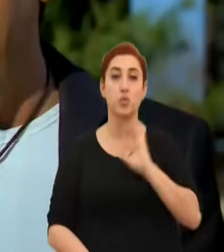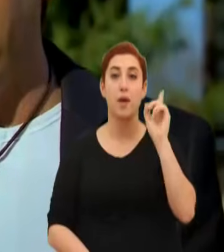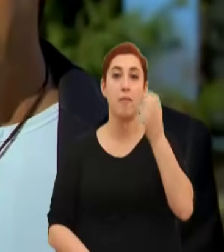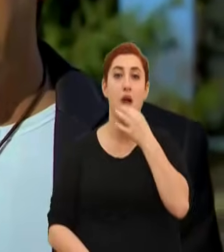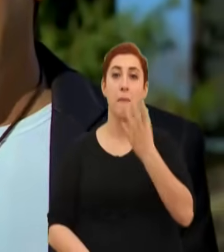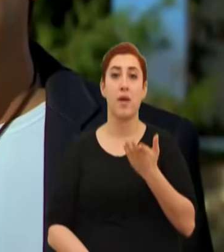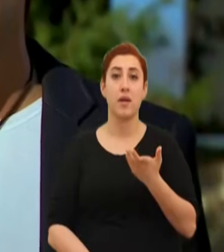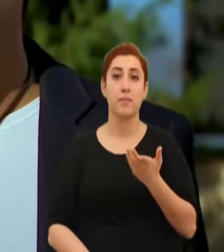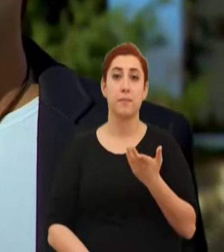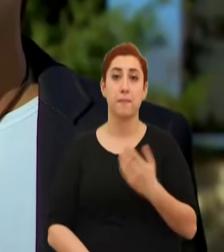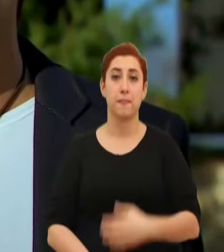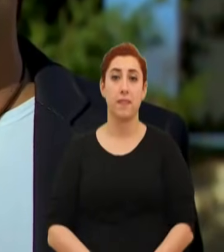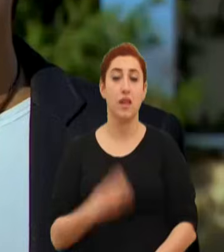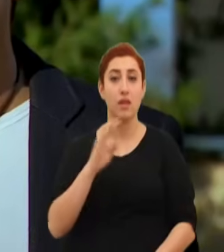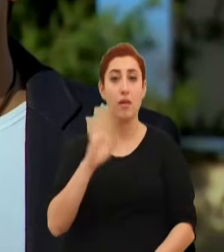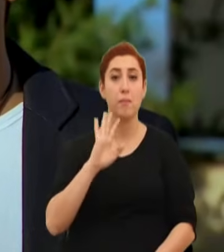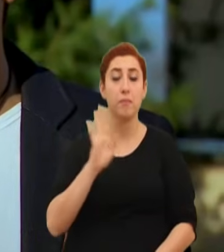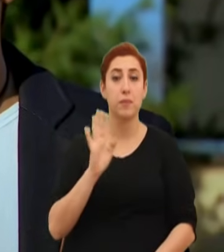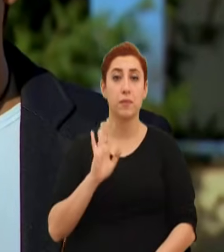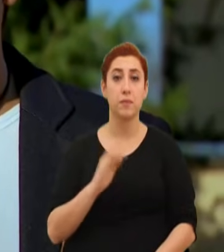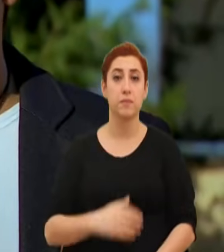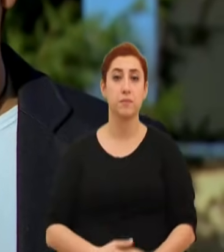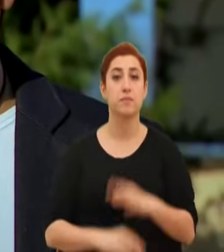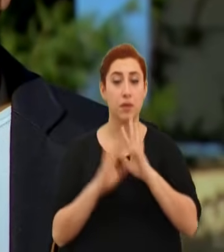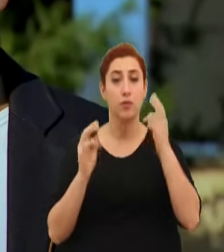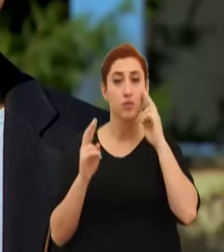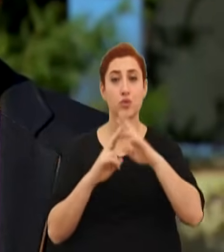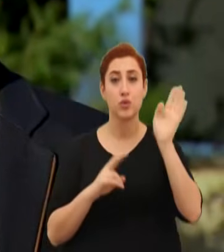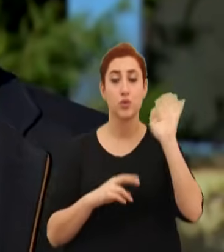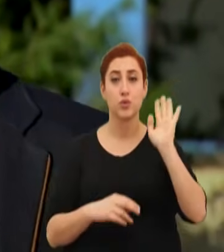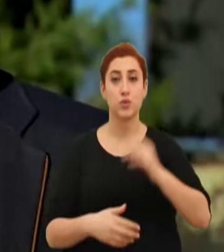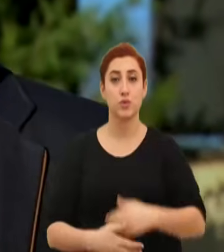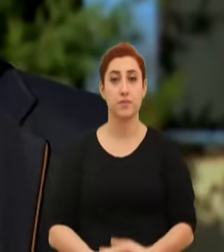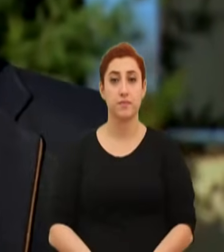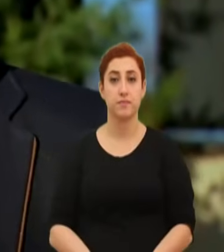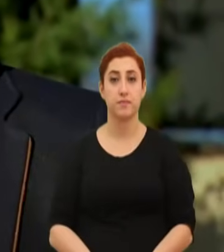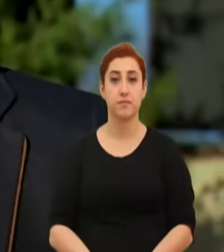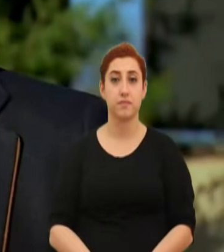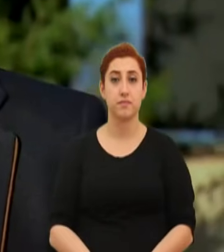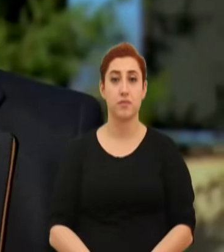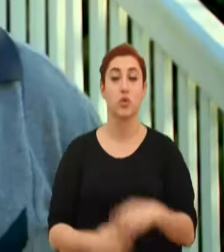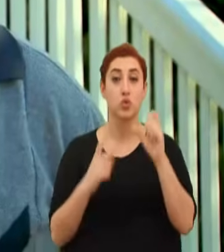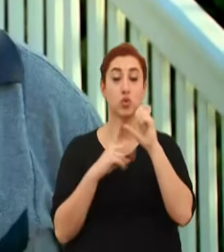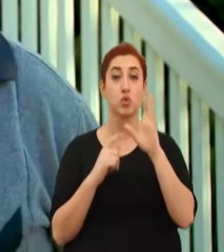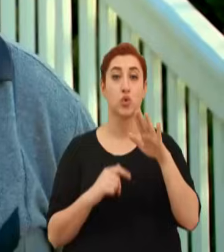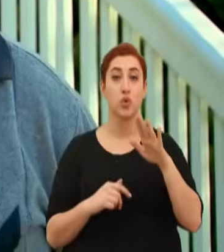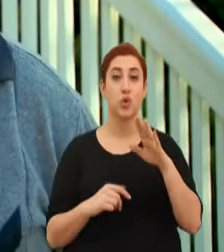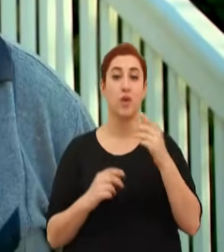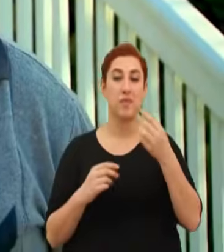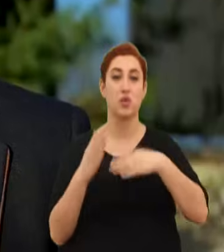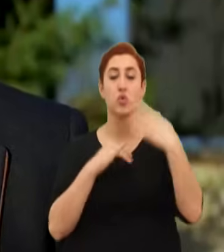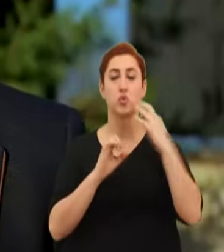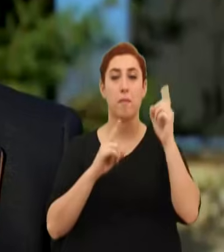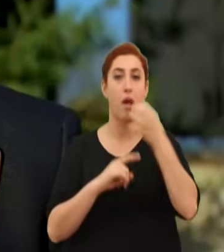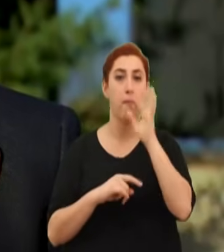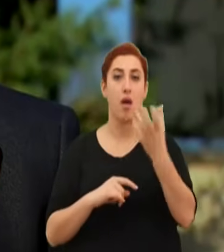süper bir habermiş. İyi tamam tamam. Tamam görüşürüz, görüşürüz. Şükrü. Az önce